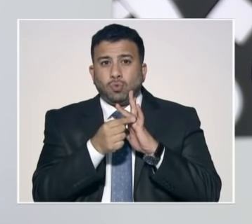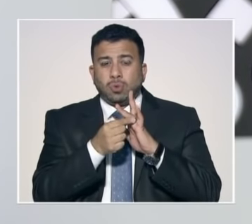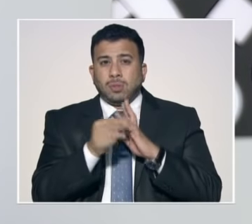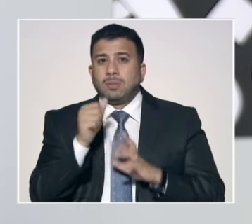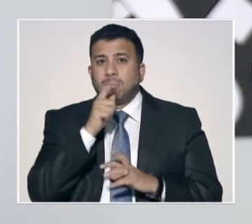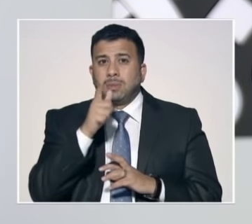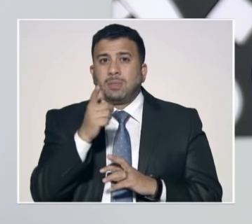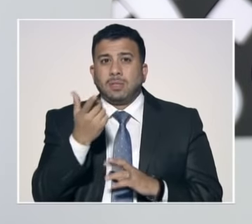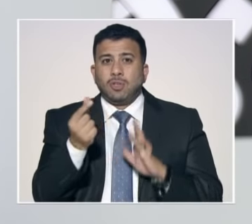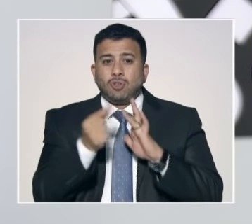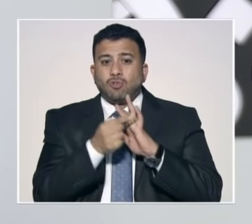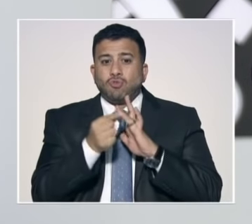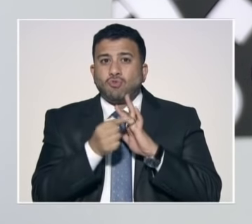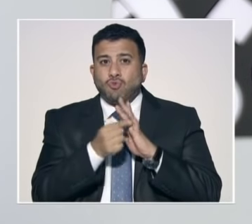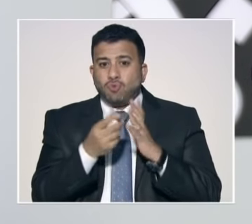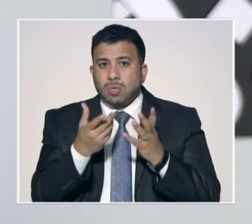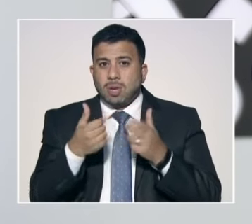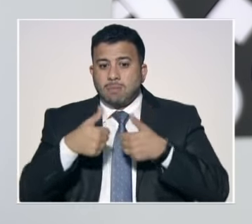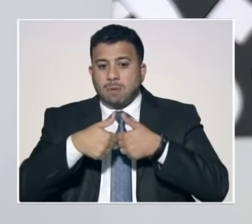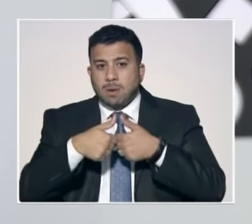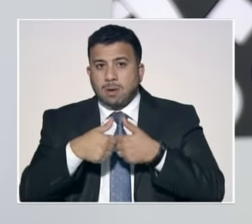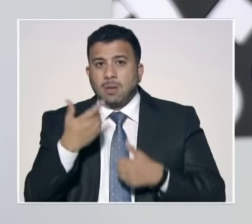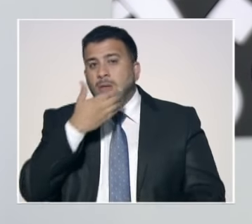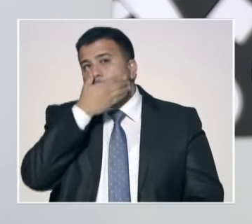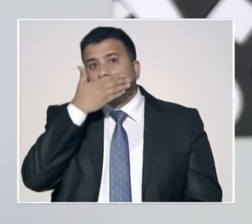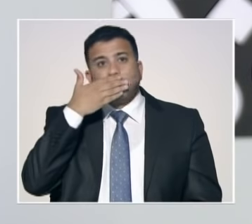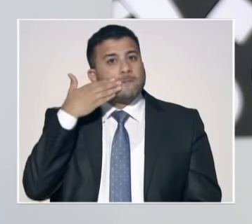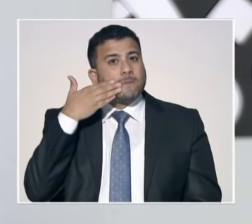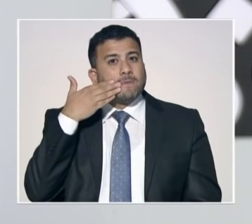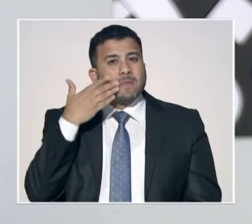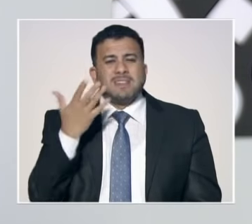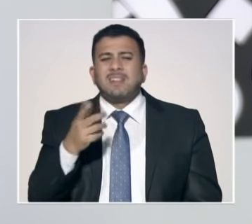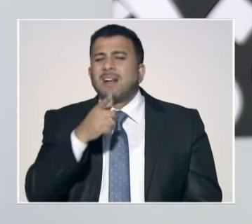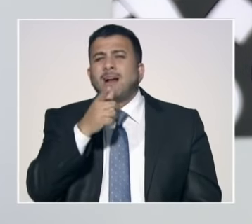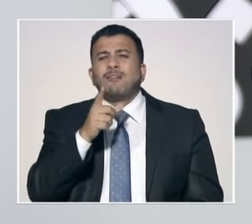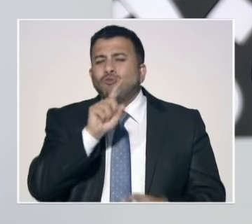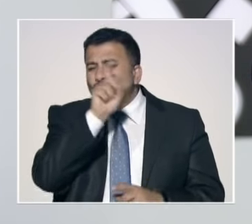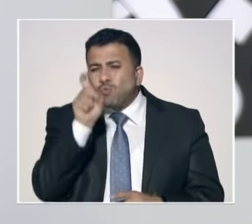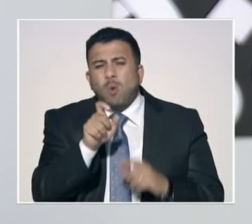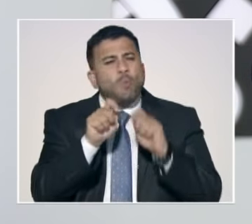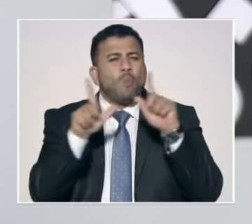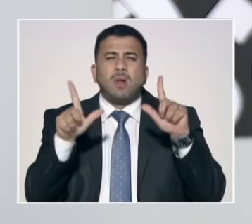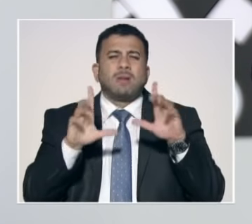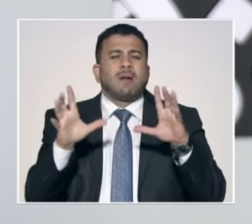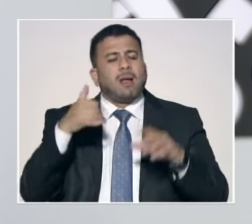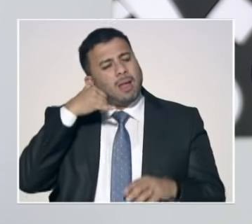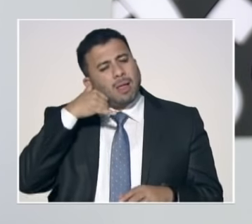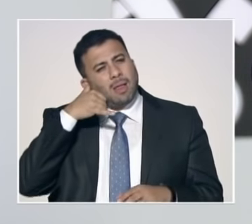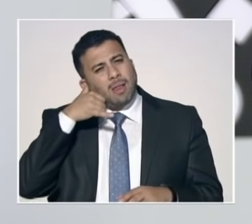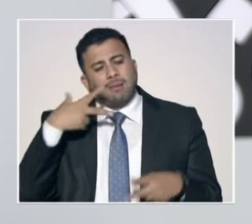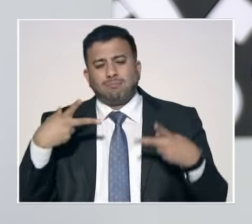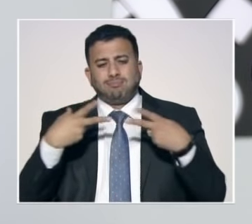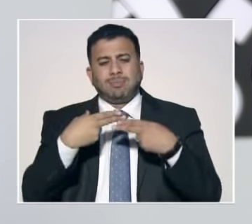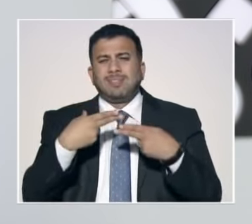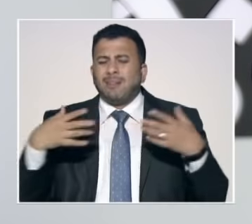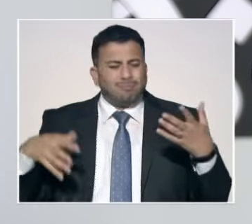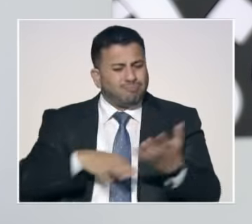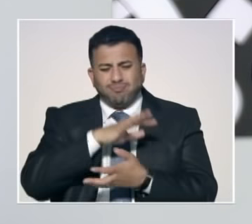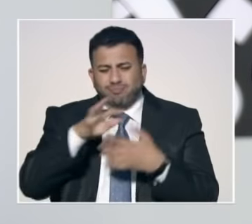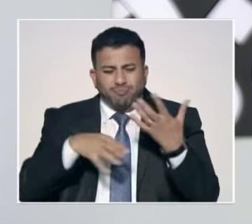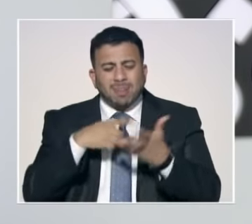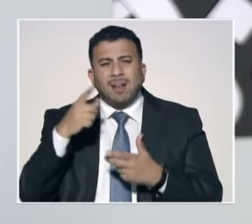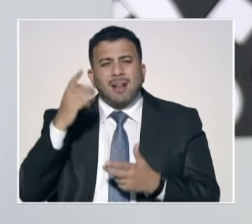ما تمكن زوجها، وأنه إذا كانت صائمة في الليل فقط وشيء من هذا القبيل؟ طبعا انقطع الاتصال لأنه دخلت